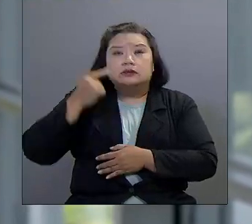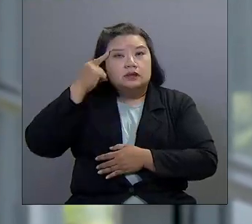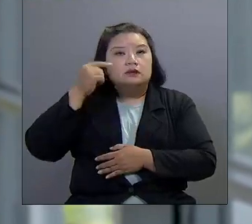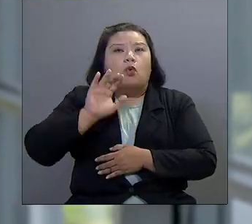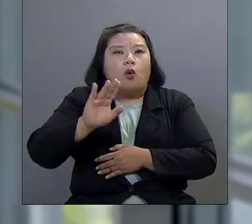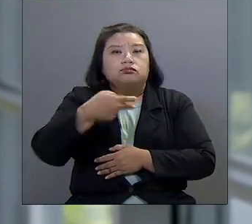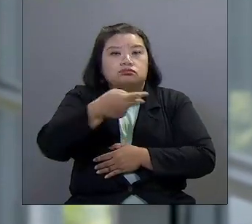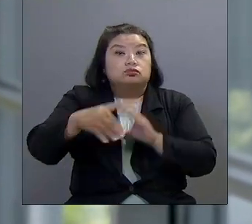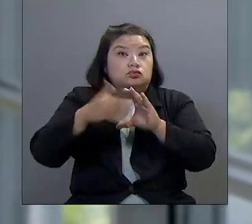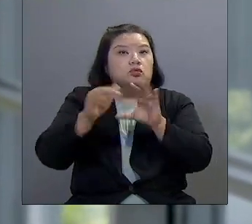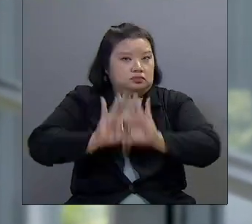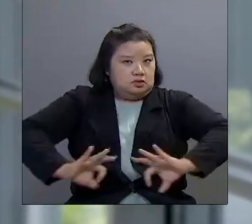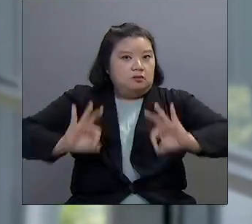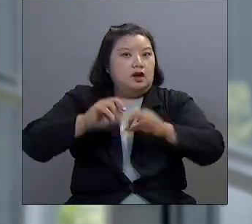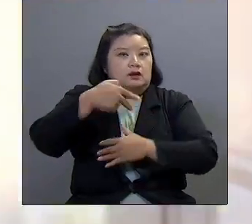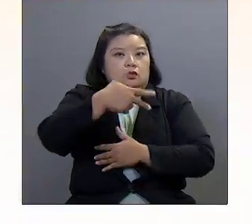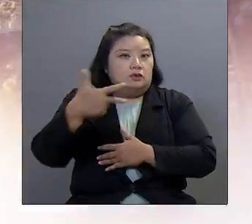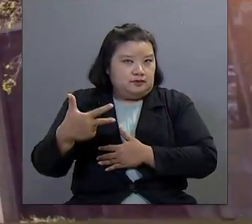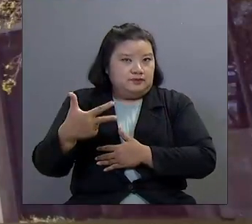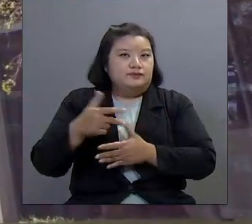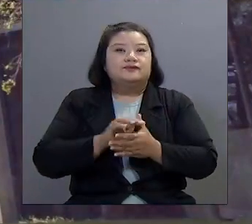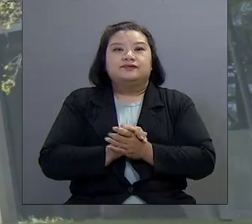คุผชมนั้นสำคญกบเรามาก ๆ ค่ะ